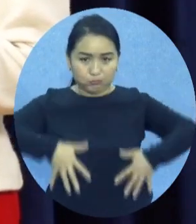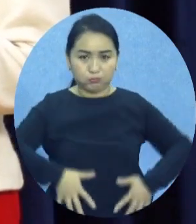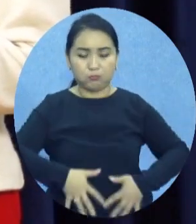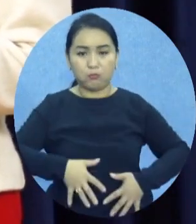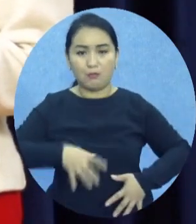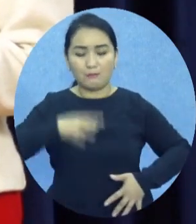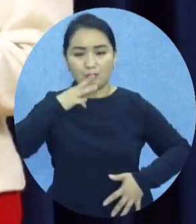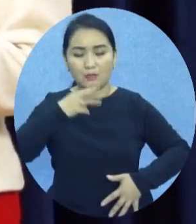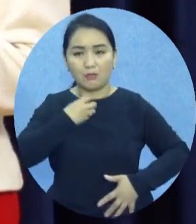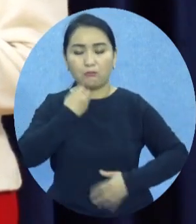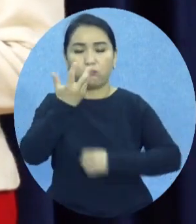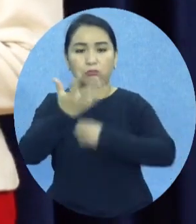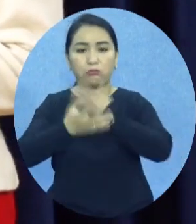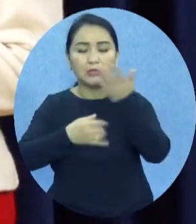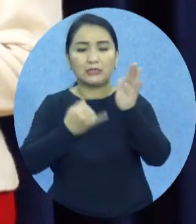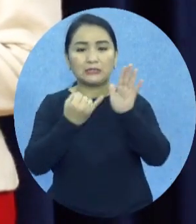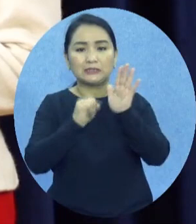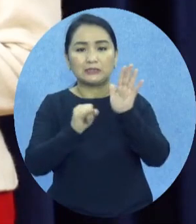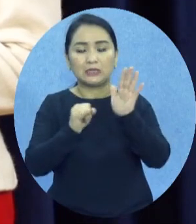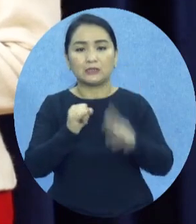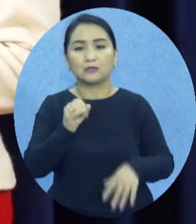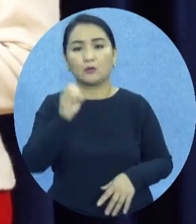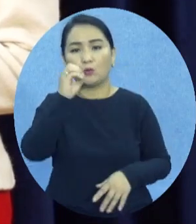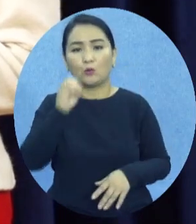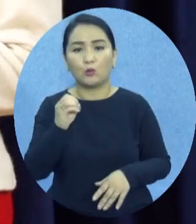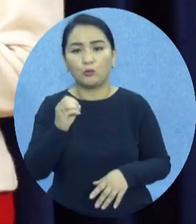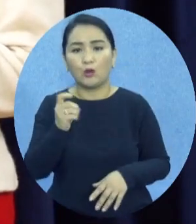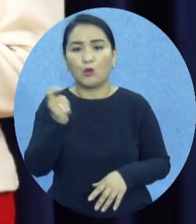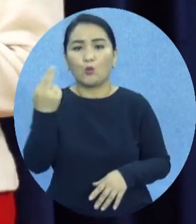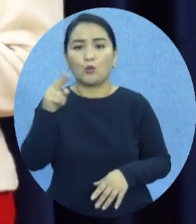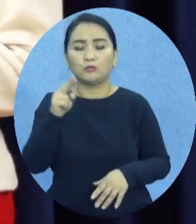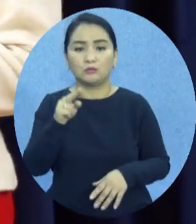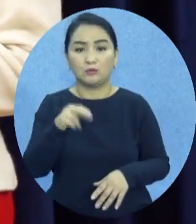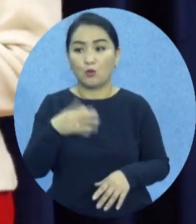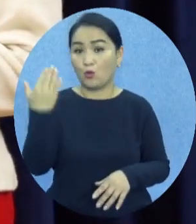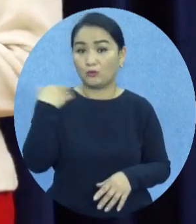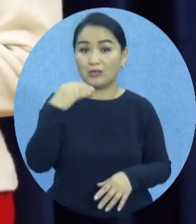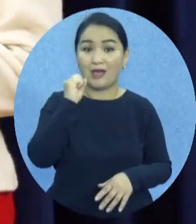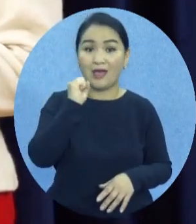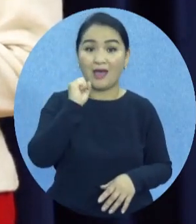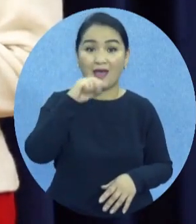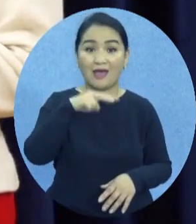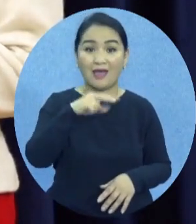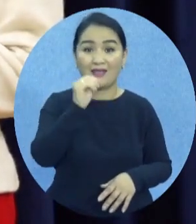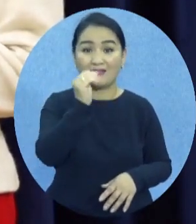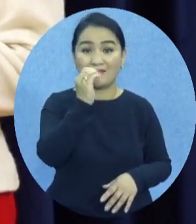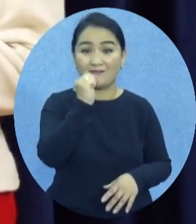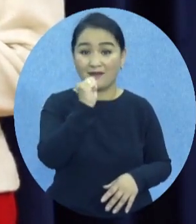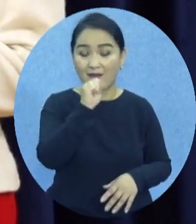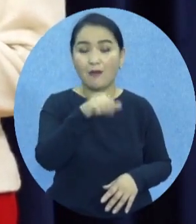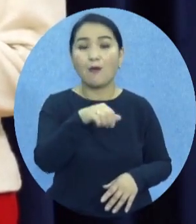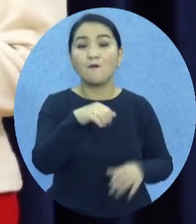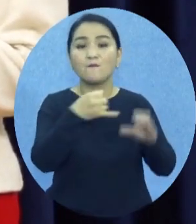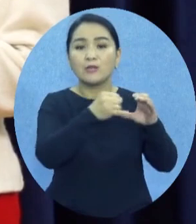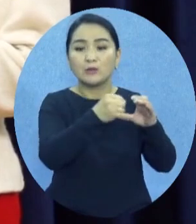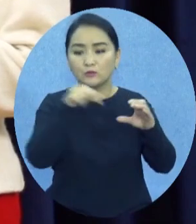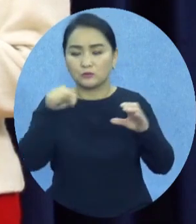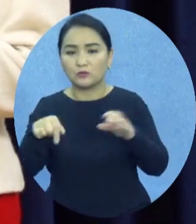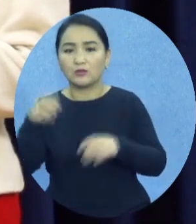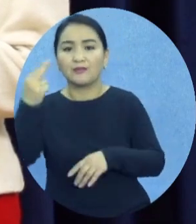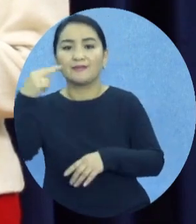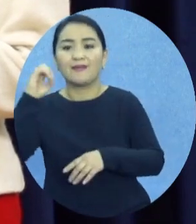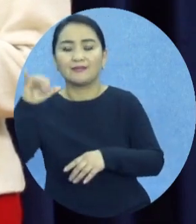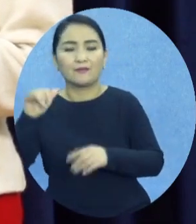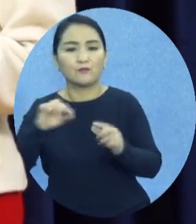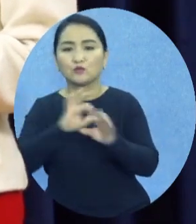тэмдэг 60% хүндрэх өмнөх альфа вирус варианттай хувьдртай харьцуулахад халдрын эрсдэл нь их өндөр